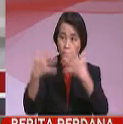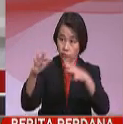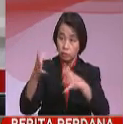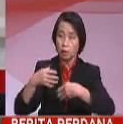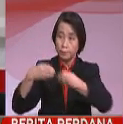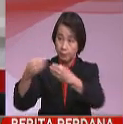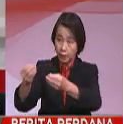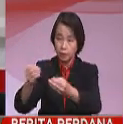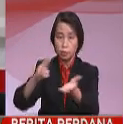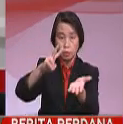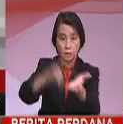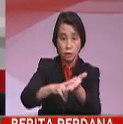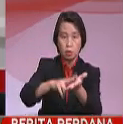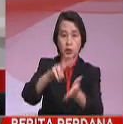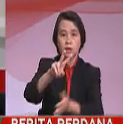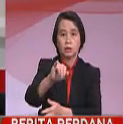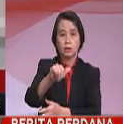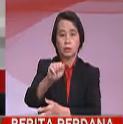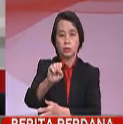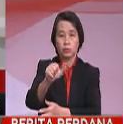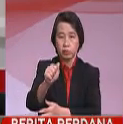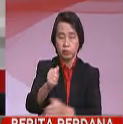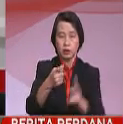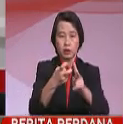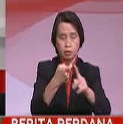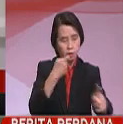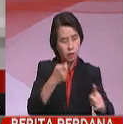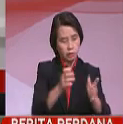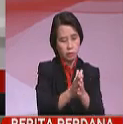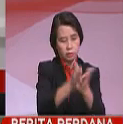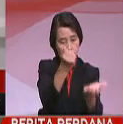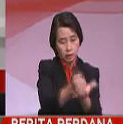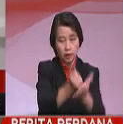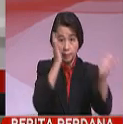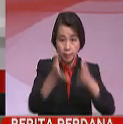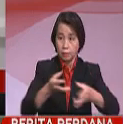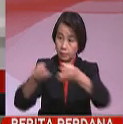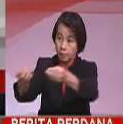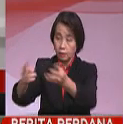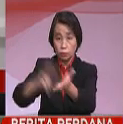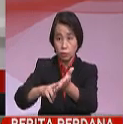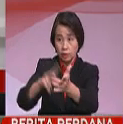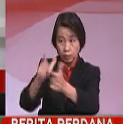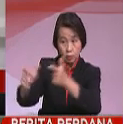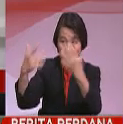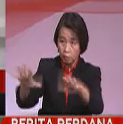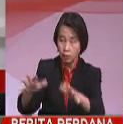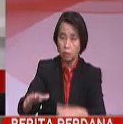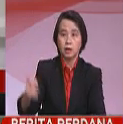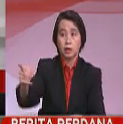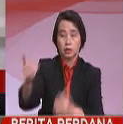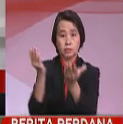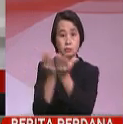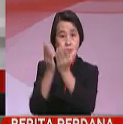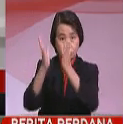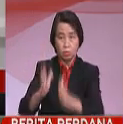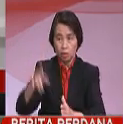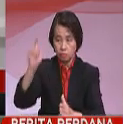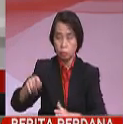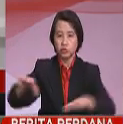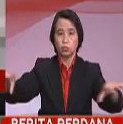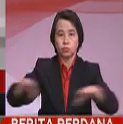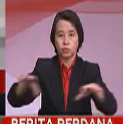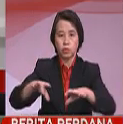visa daripada Jabatan Imigresen Malaysia. Pelajar perlu melakukan ujian